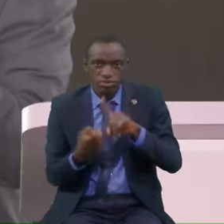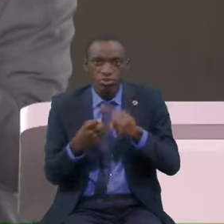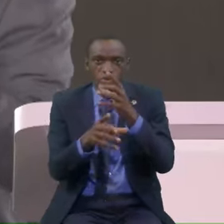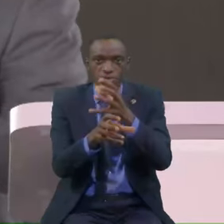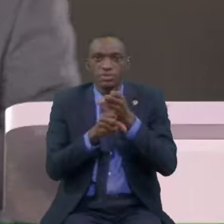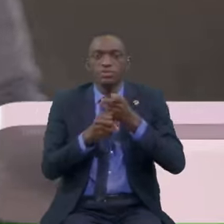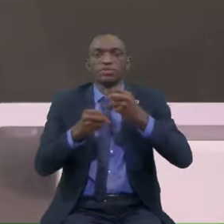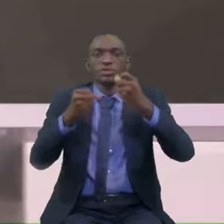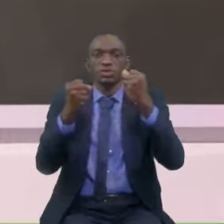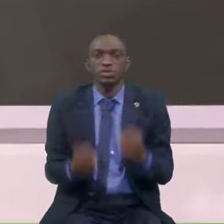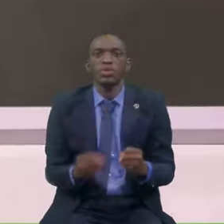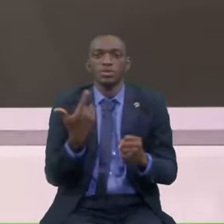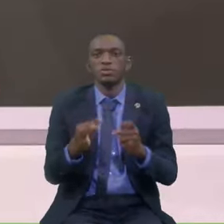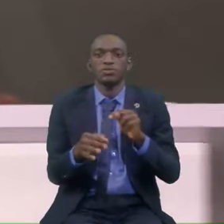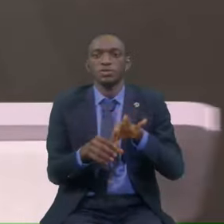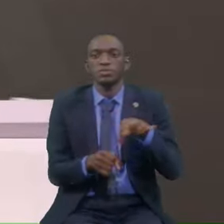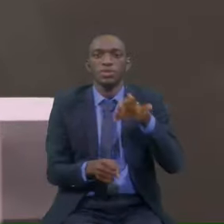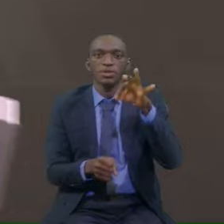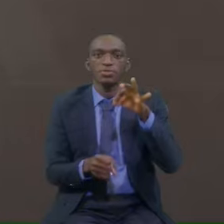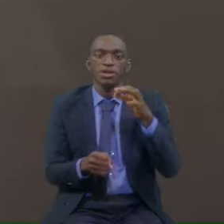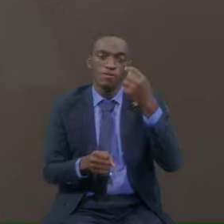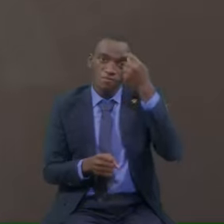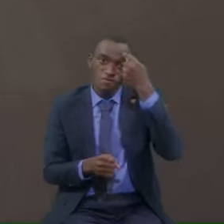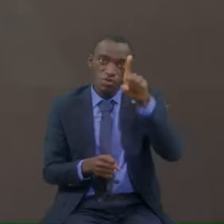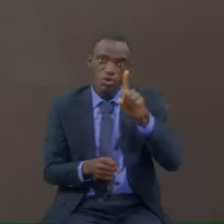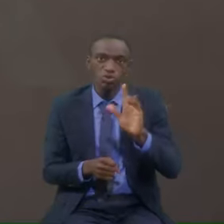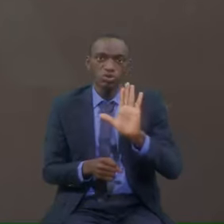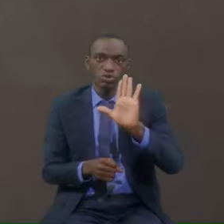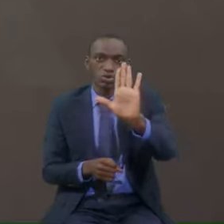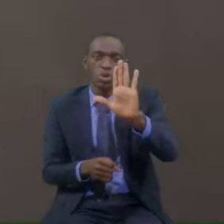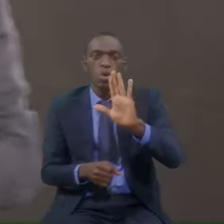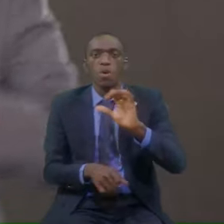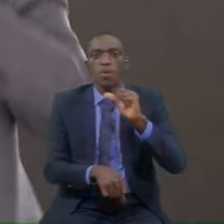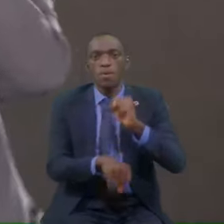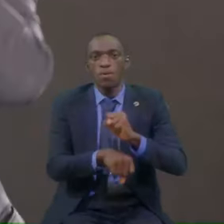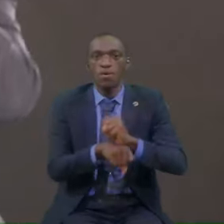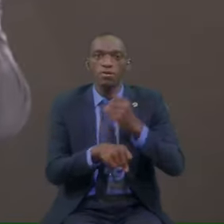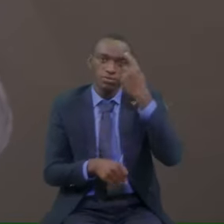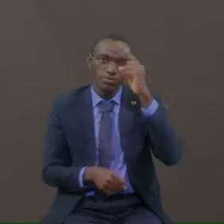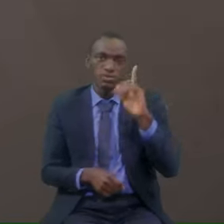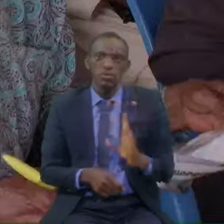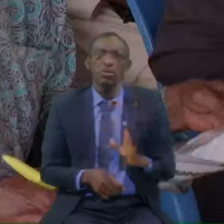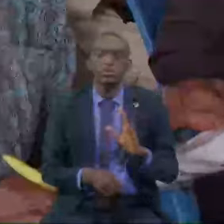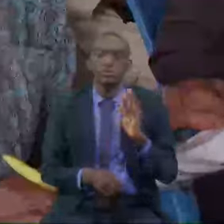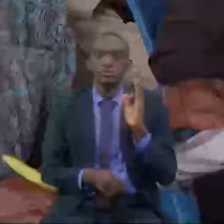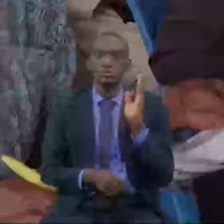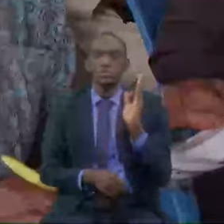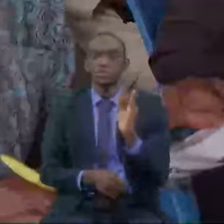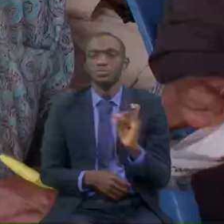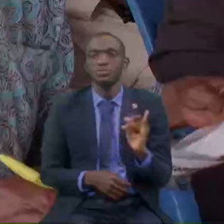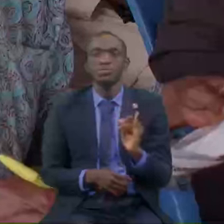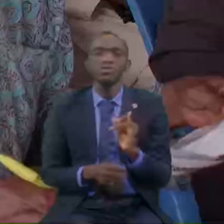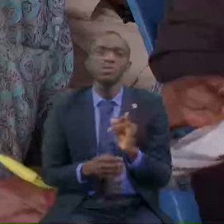force de l'Esprit pour ton ministère. Nous voyons ce